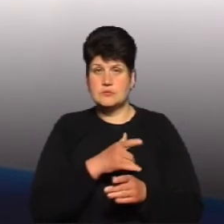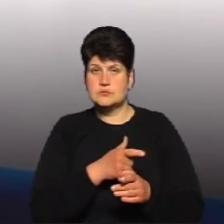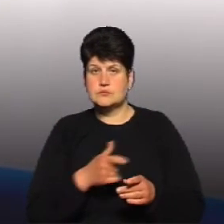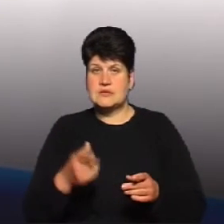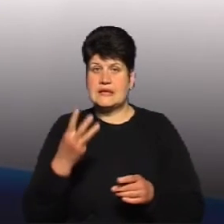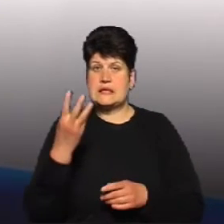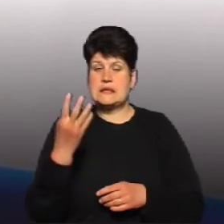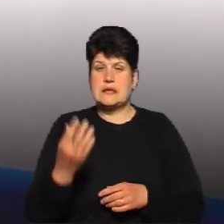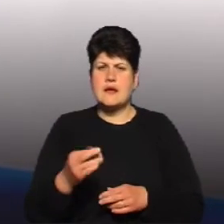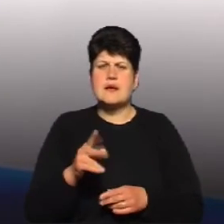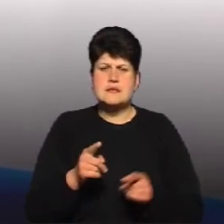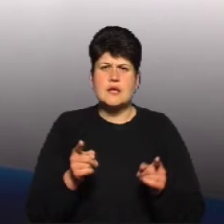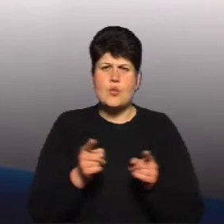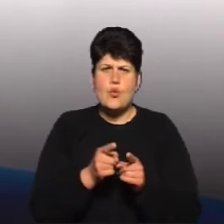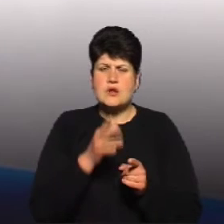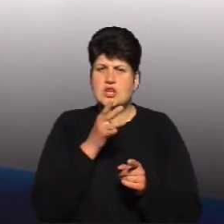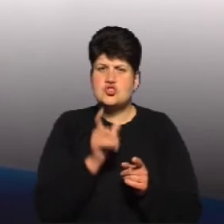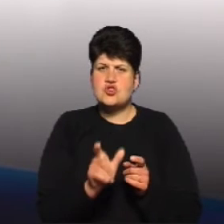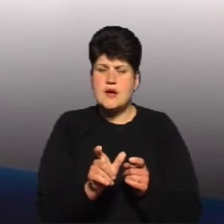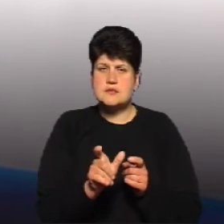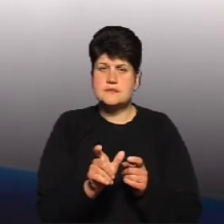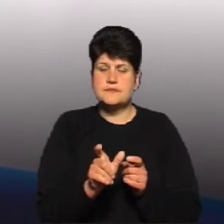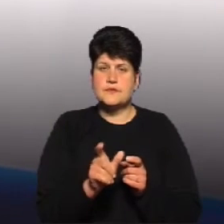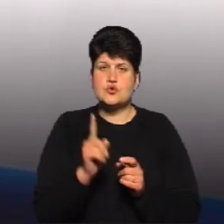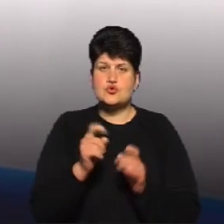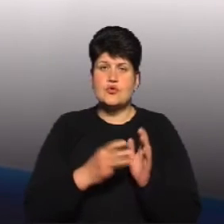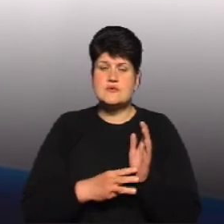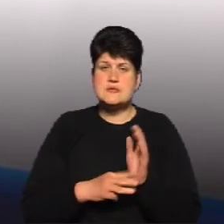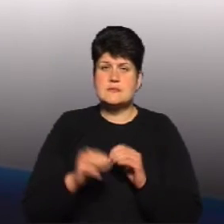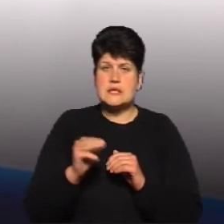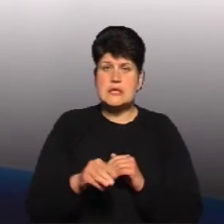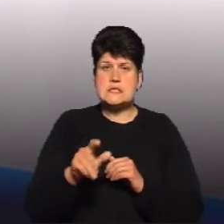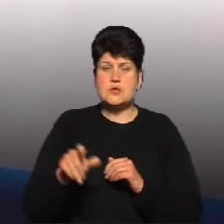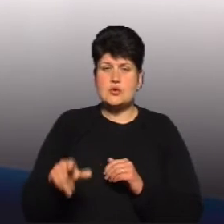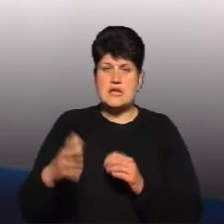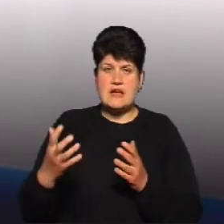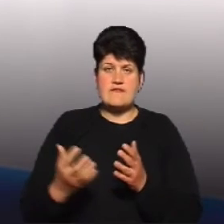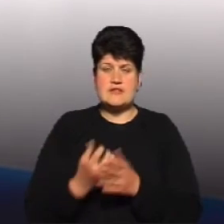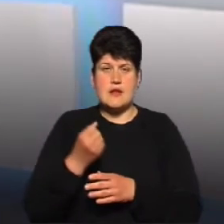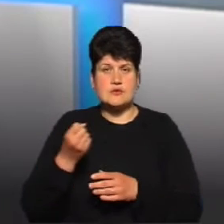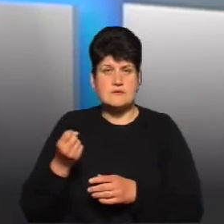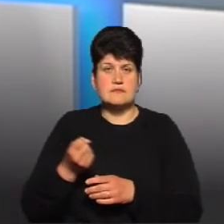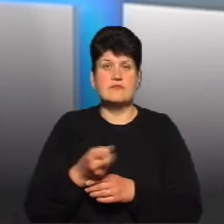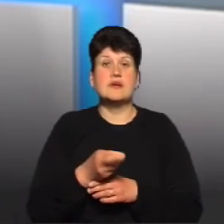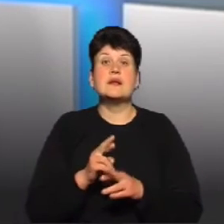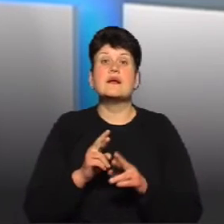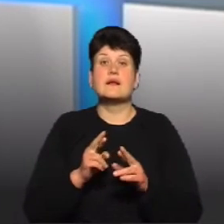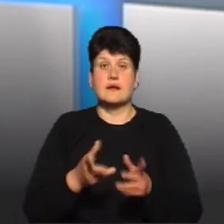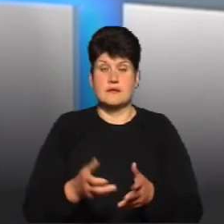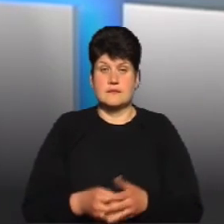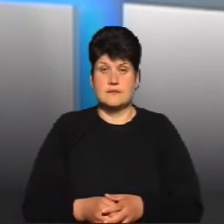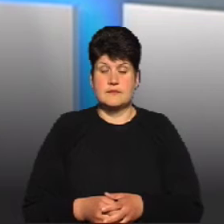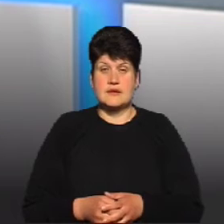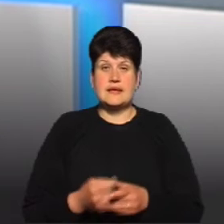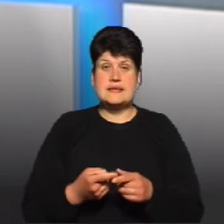такий короткий час, проміжок часу, 180 тисяч людей вдалося виселити взагалі? Як це можливо було? Як ці заходи